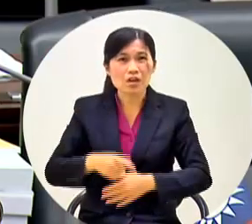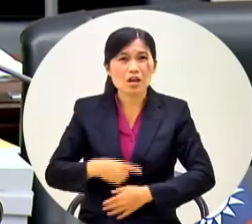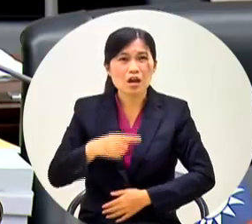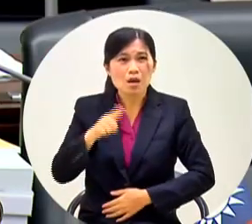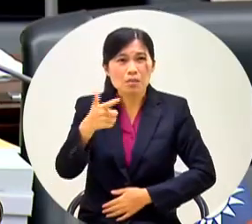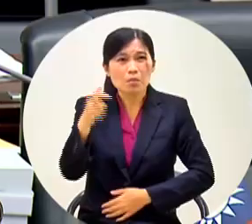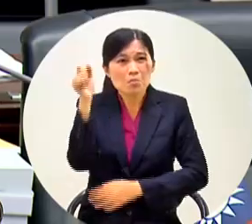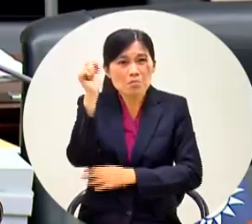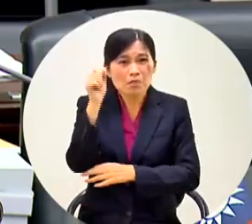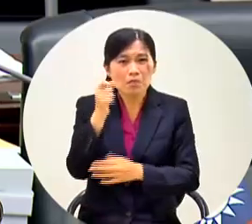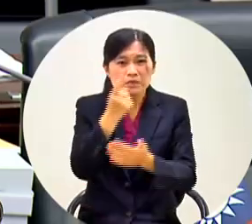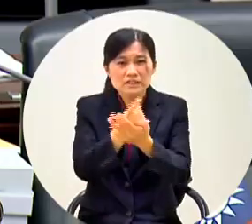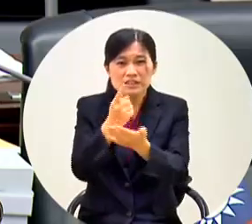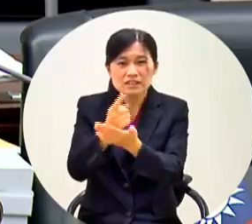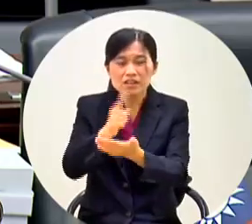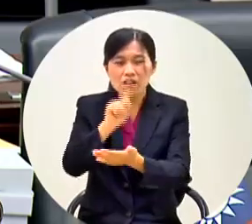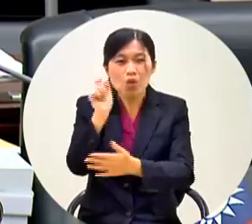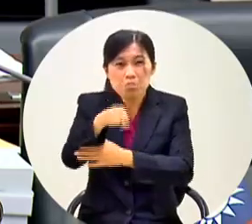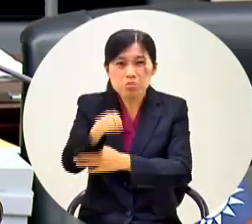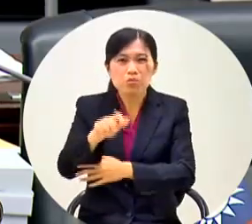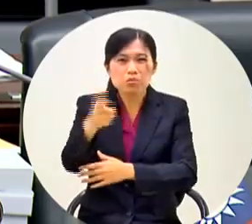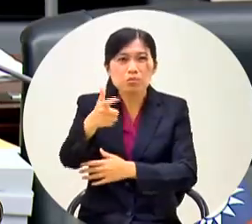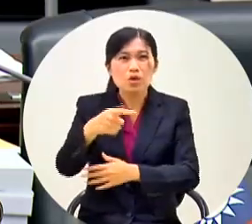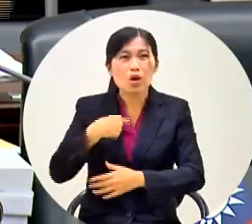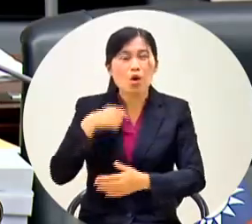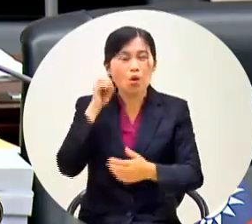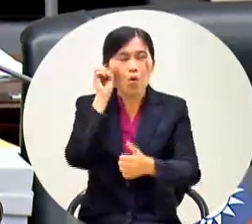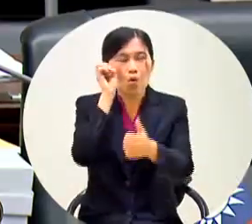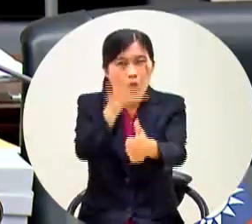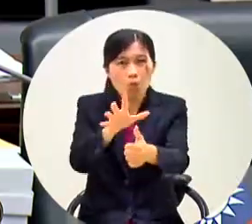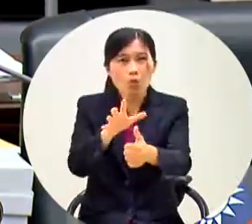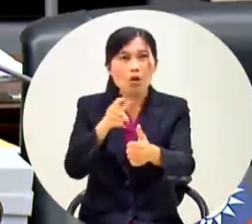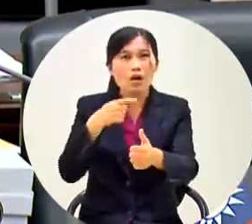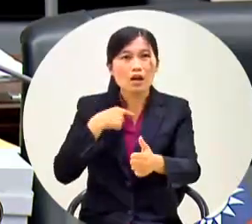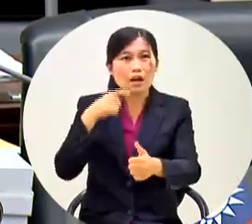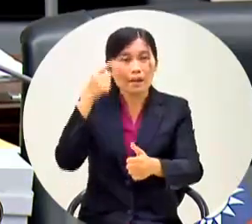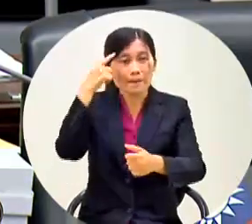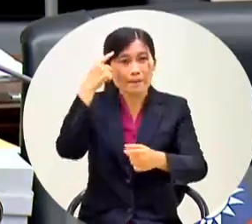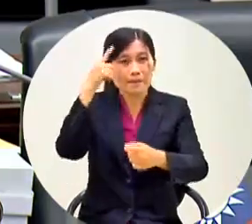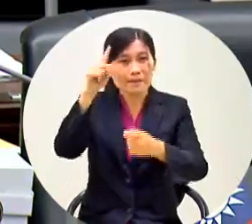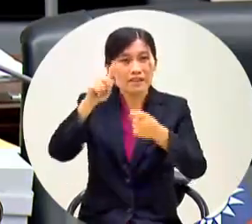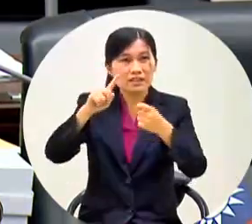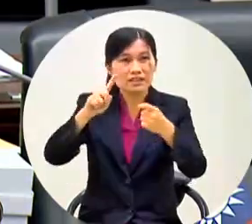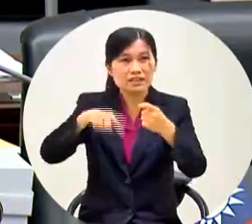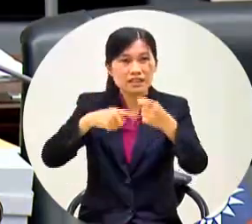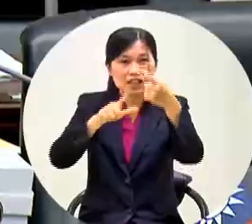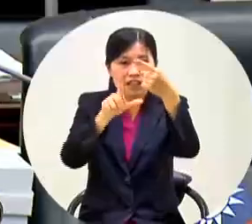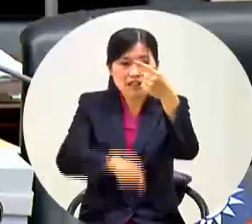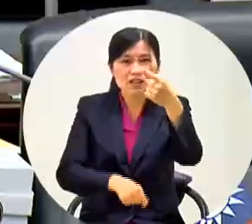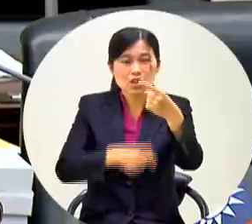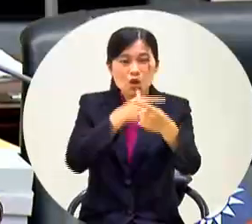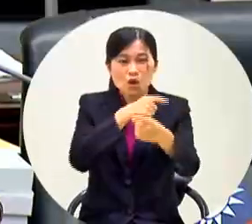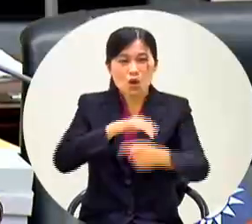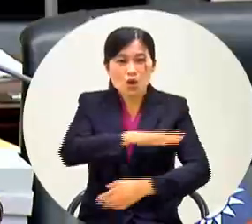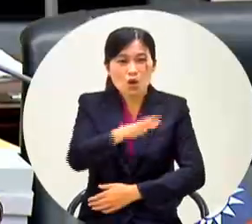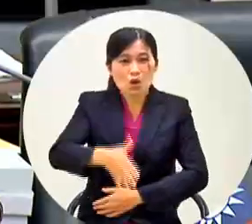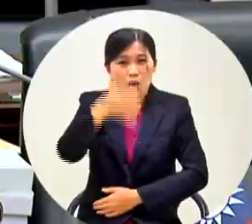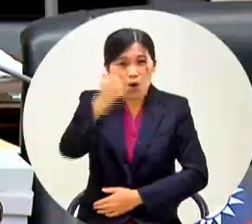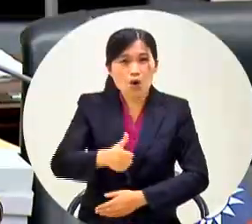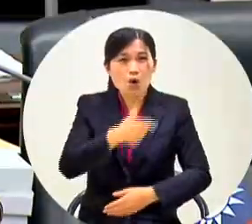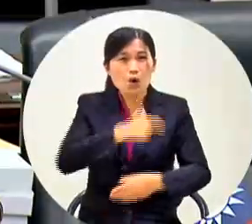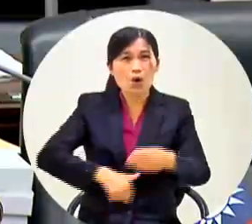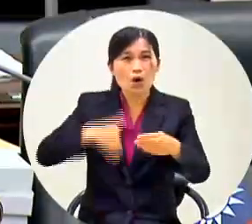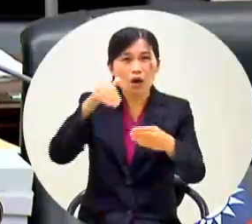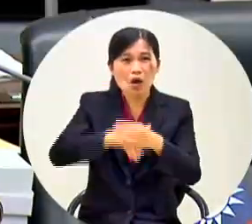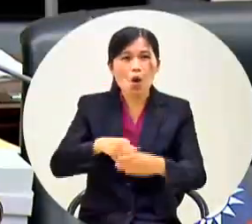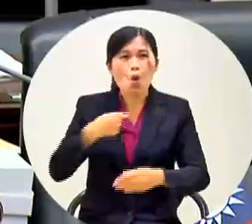们，我们等明年一月总统选完，韩市长要选总统，我插小你高雄市啊！我插你高雄